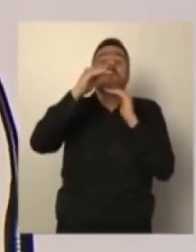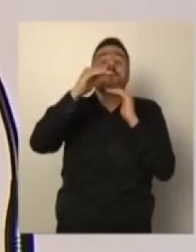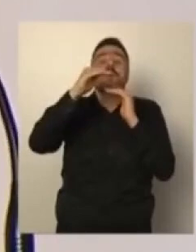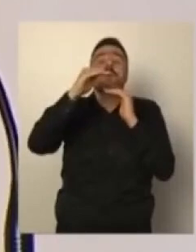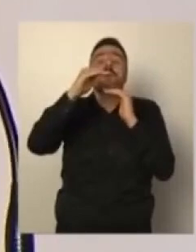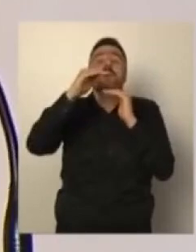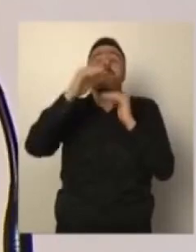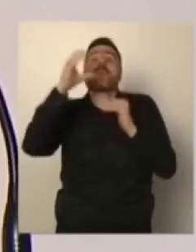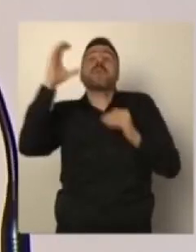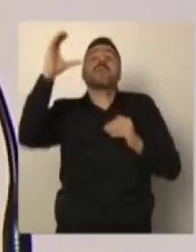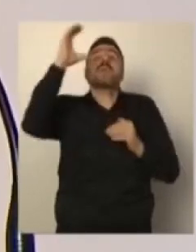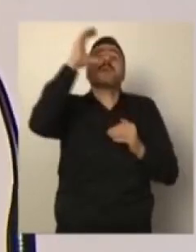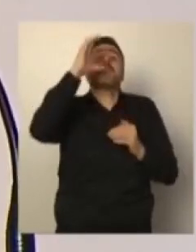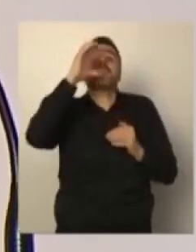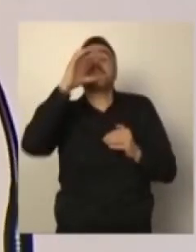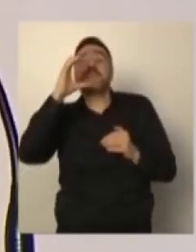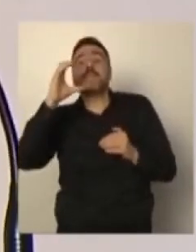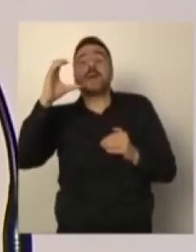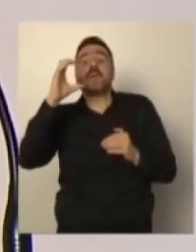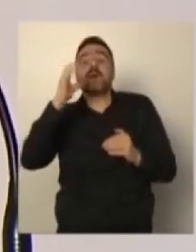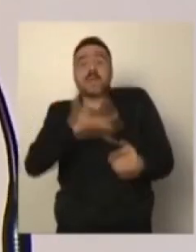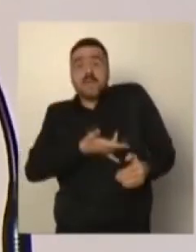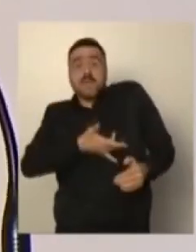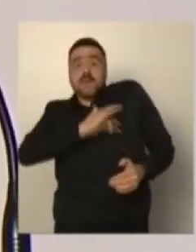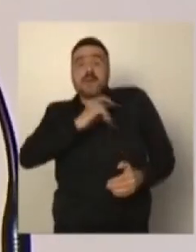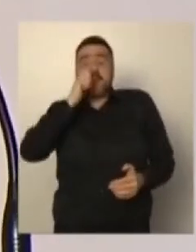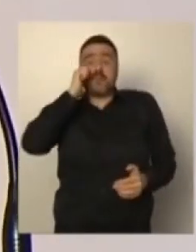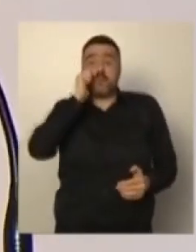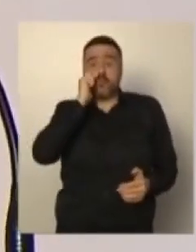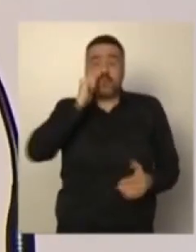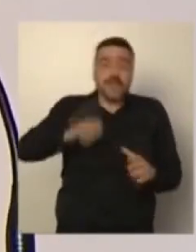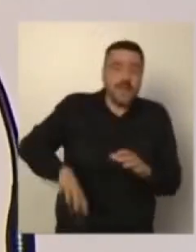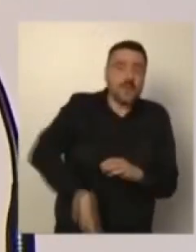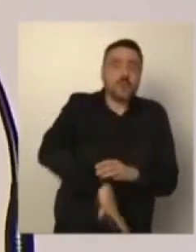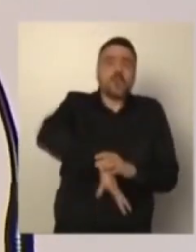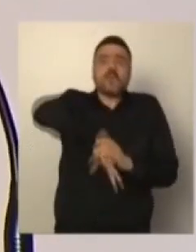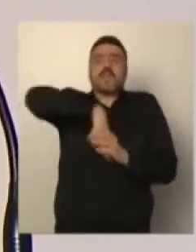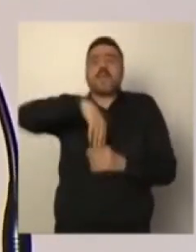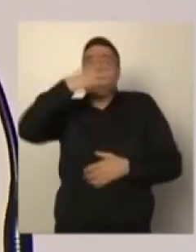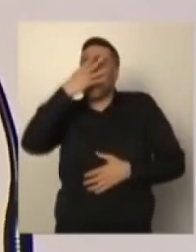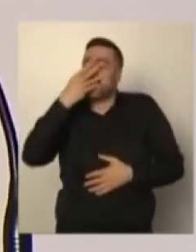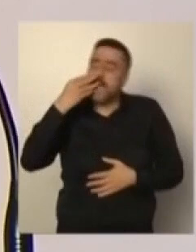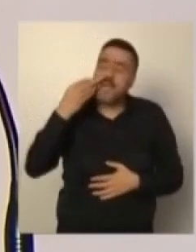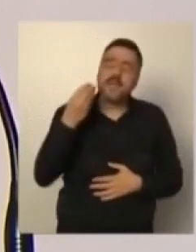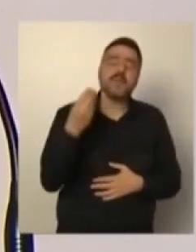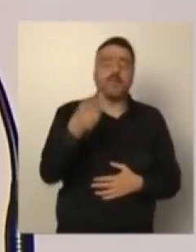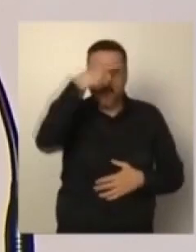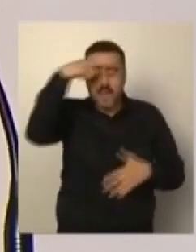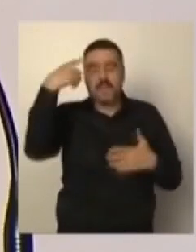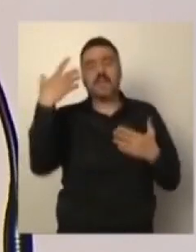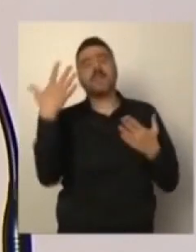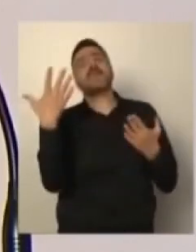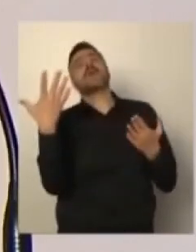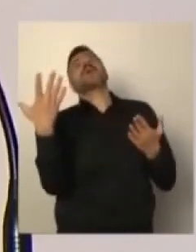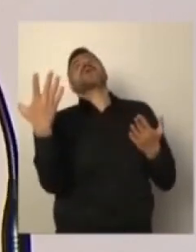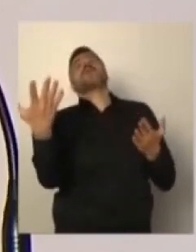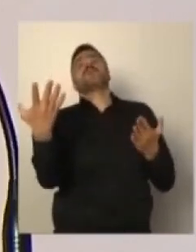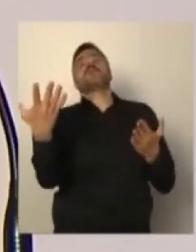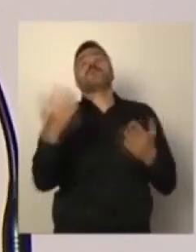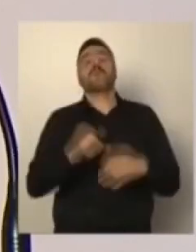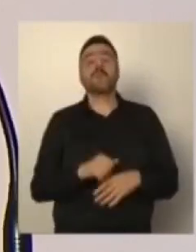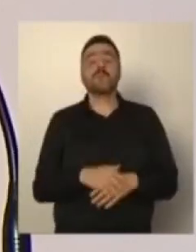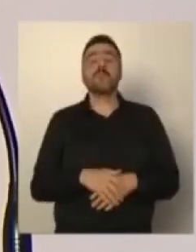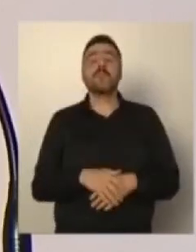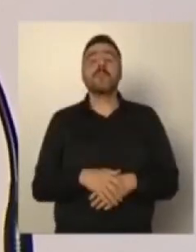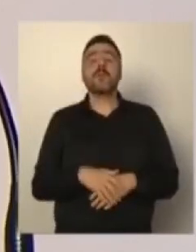eden bütün ehli imanın ruhlarını hediye ediyoruz. Sen vasıl eyle ya Rabbi. Burada el açıp